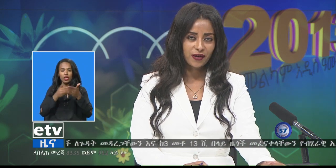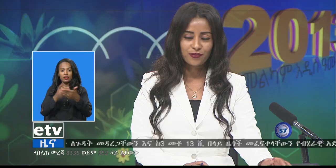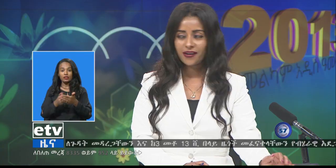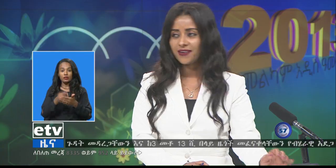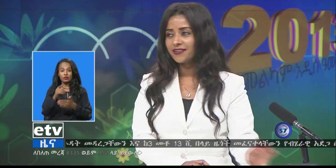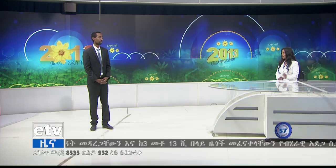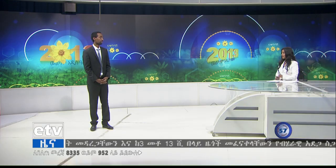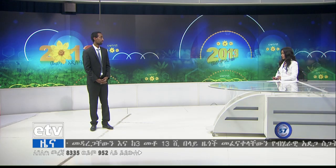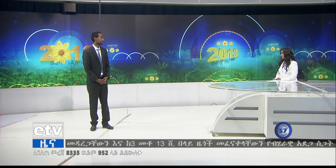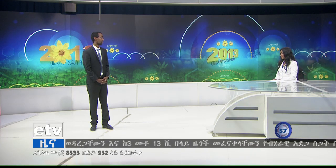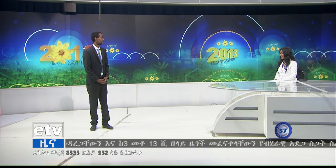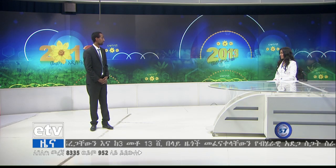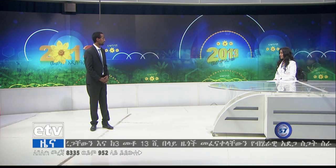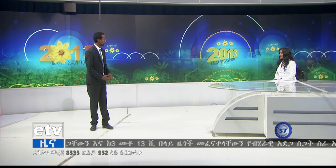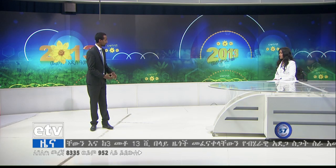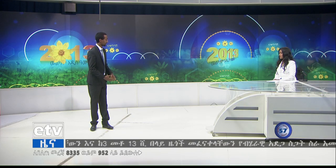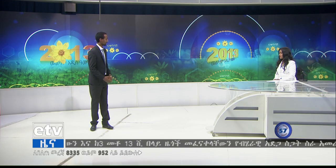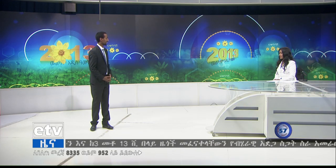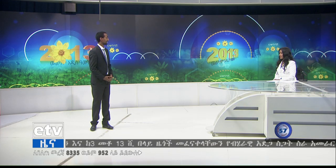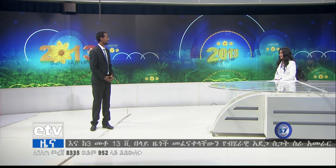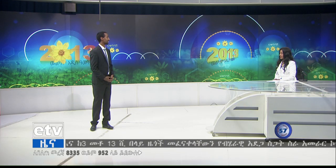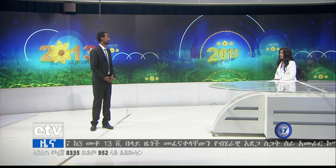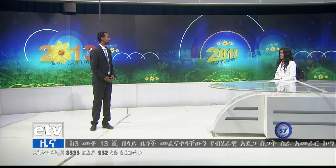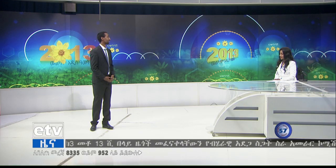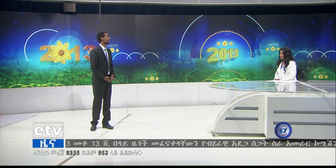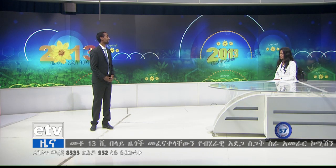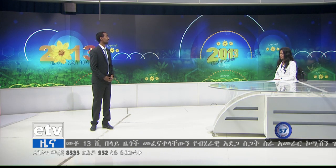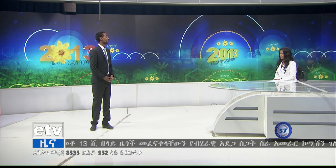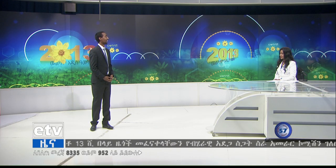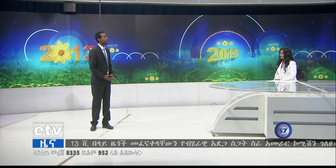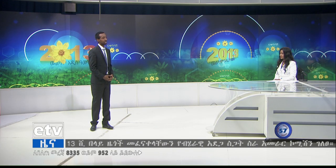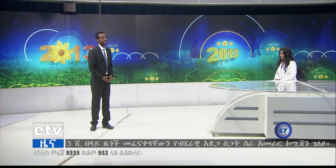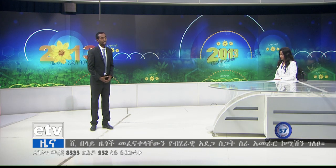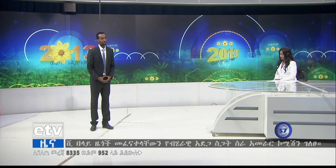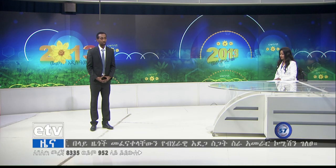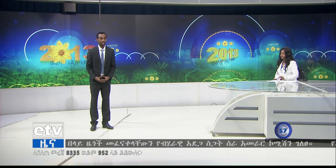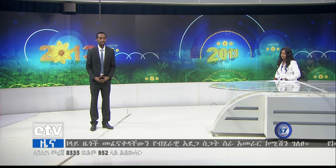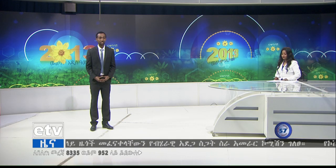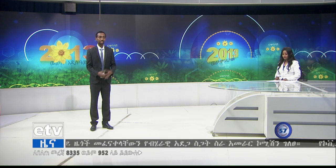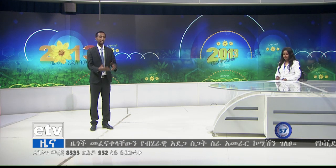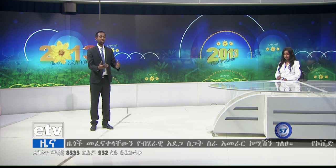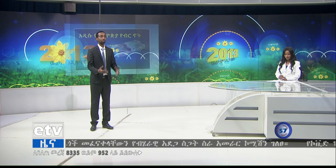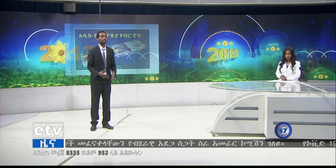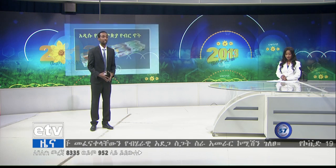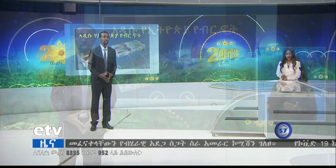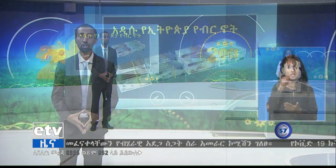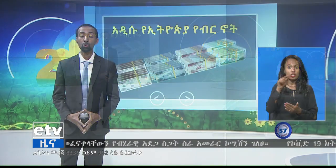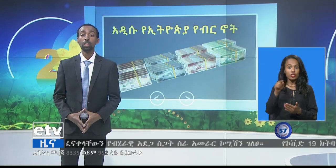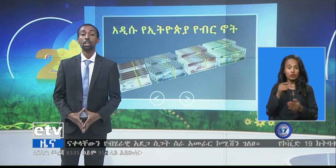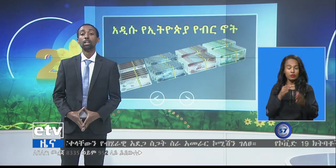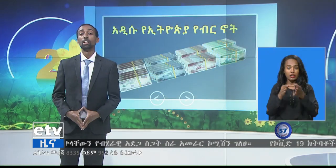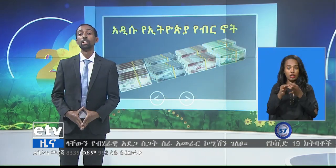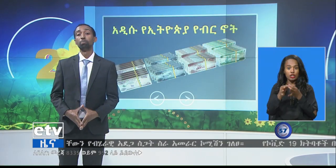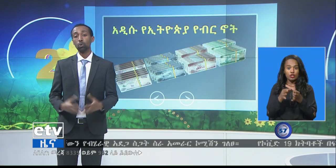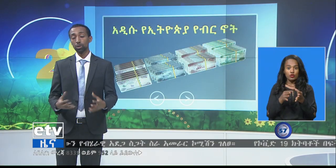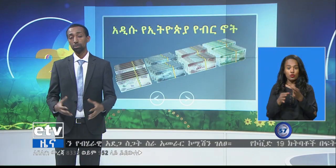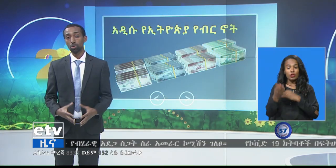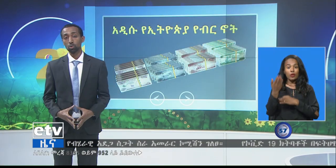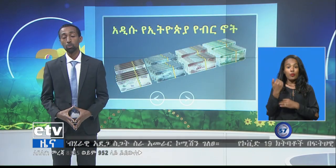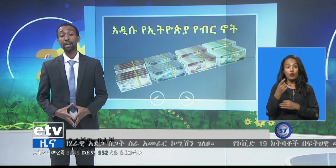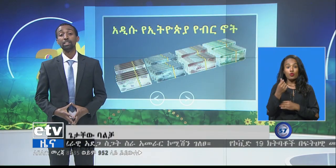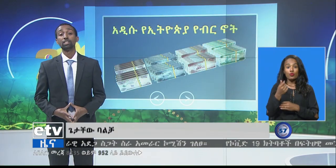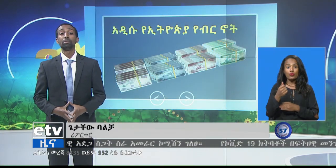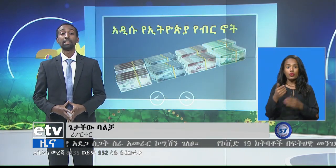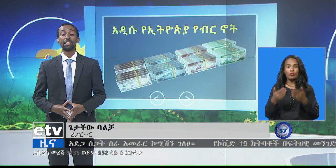ጋር ቆይታ ይኖረናል። እንደምን አመሸሽ አልጋነሽ? ደህና መቀጠል ትችላለህ። አመሰግናለሁኝ አልጋነሽ። እንግዲህ አንቺም እንደገለሽው ነባሩን